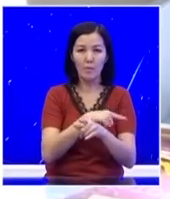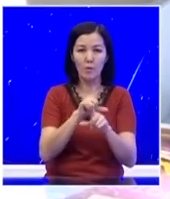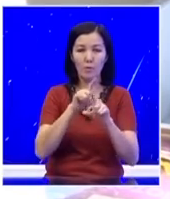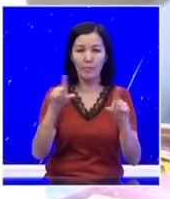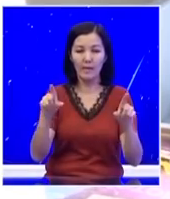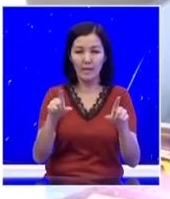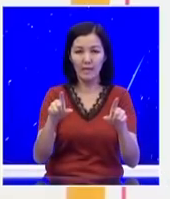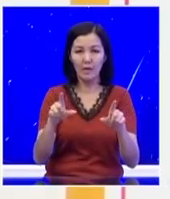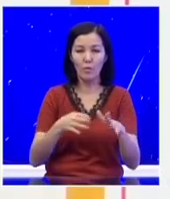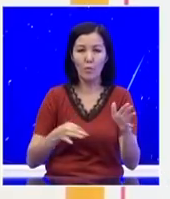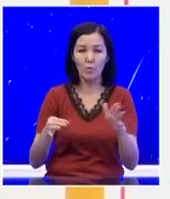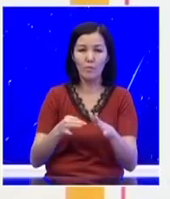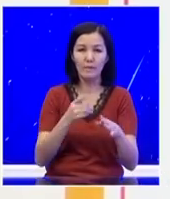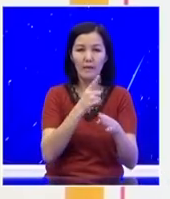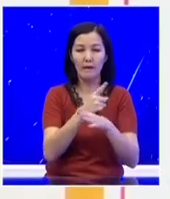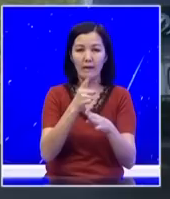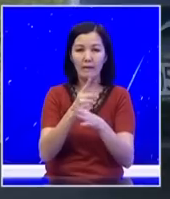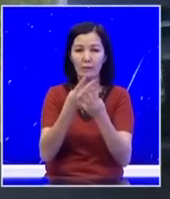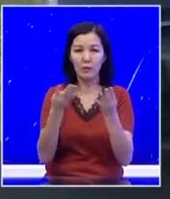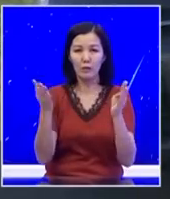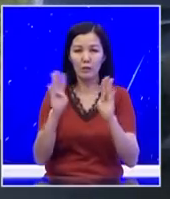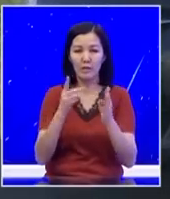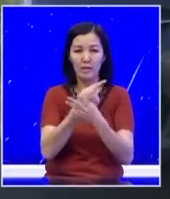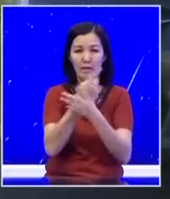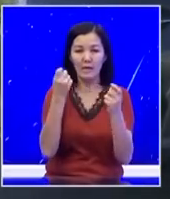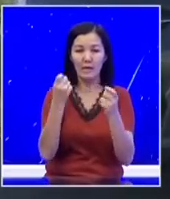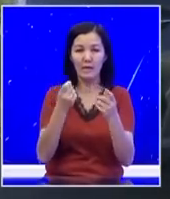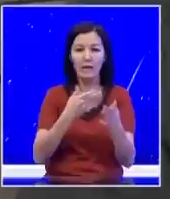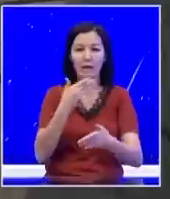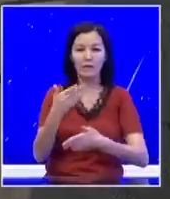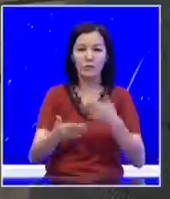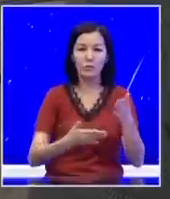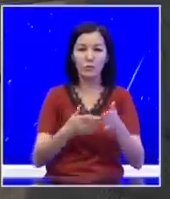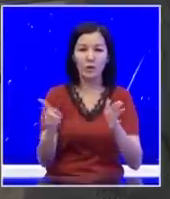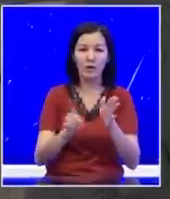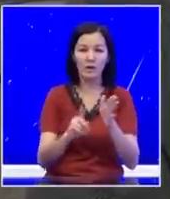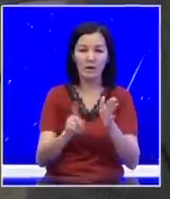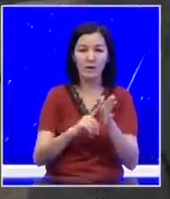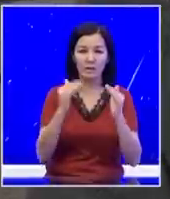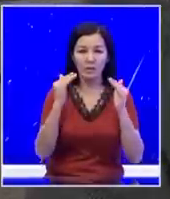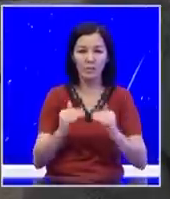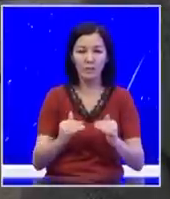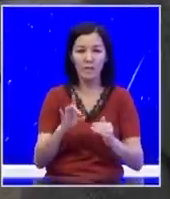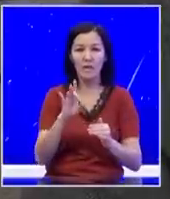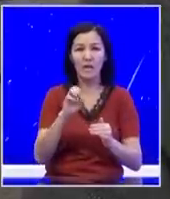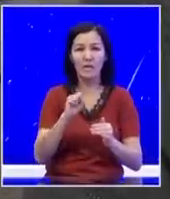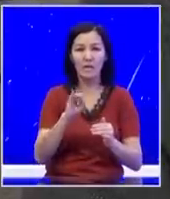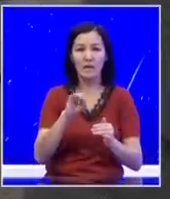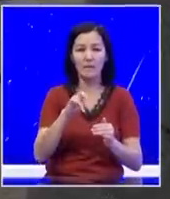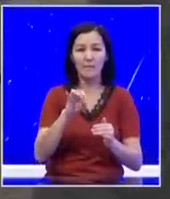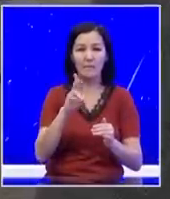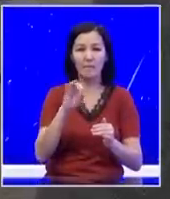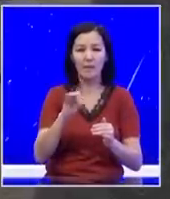емес, облыс аумағында карантин жарияланғалы жүргіншілердің қарасы азайған. Бұл қазір Райымбек ауданына кіреберістегі, яғни